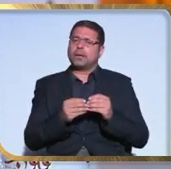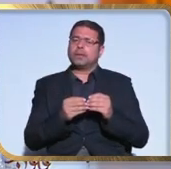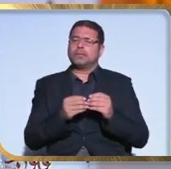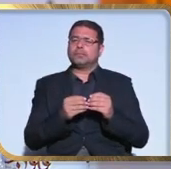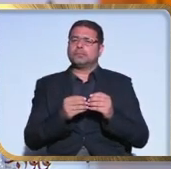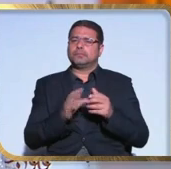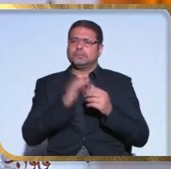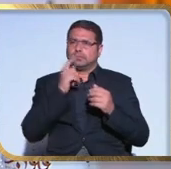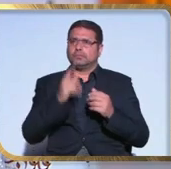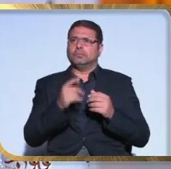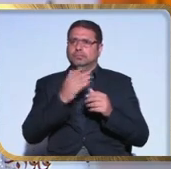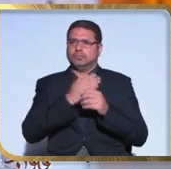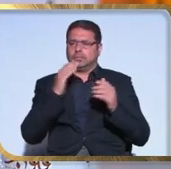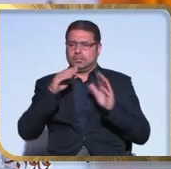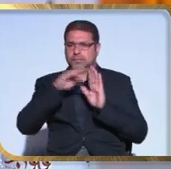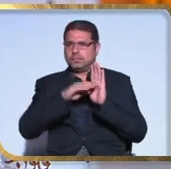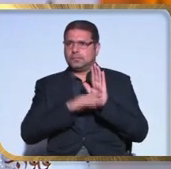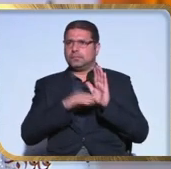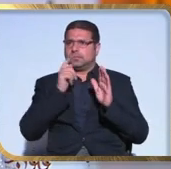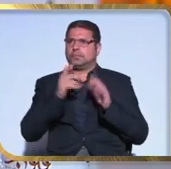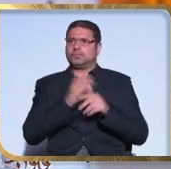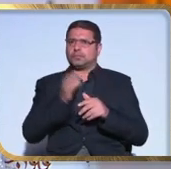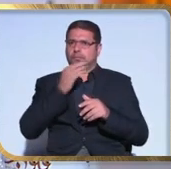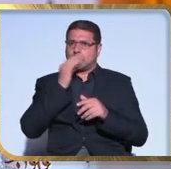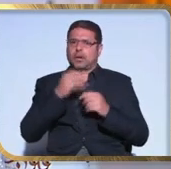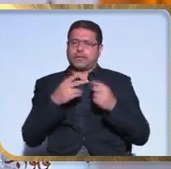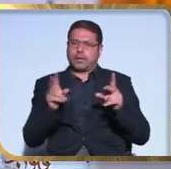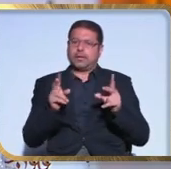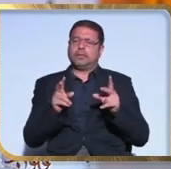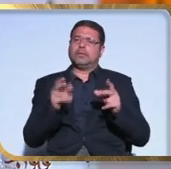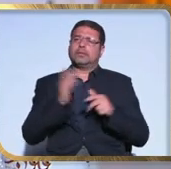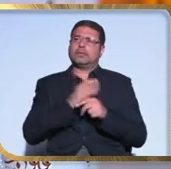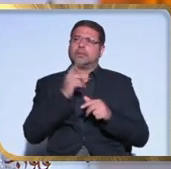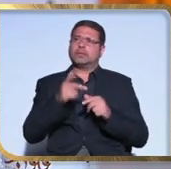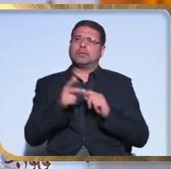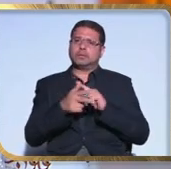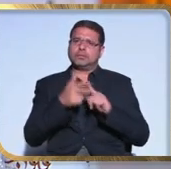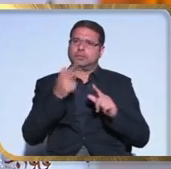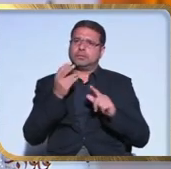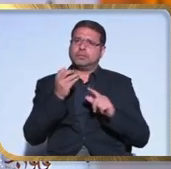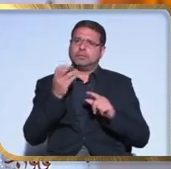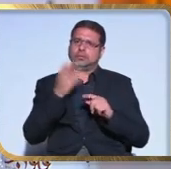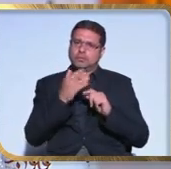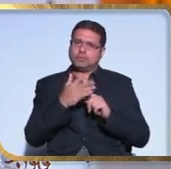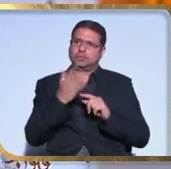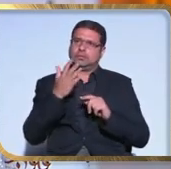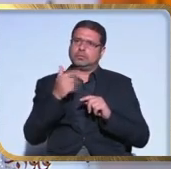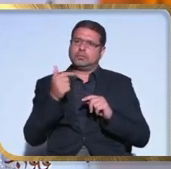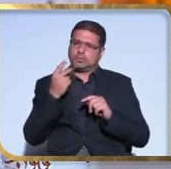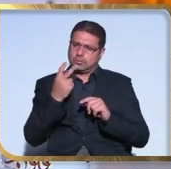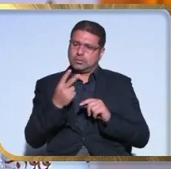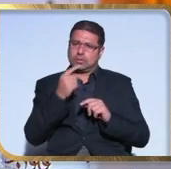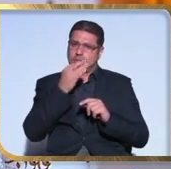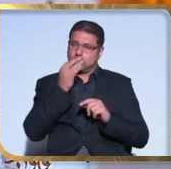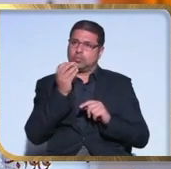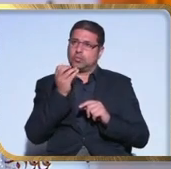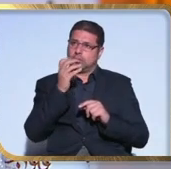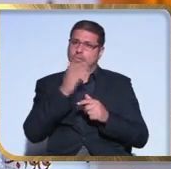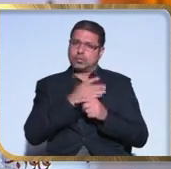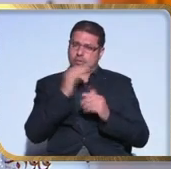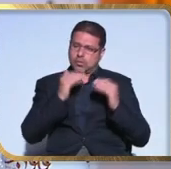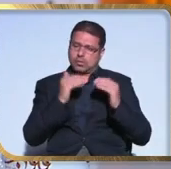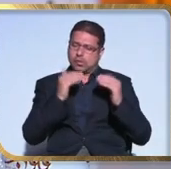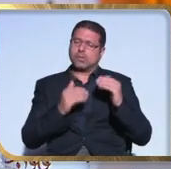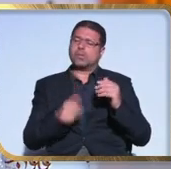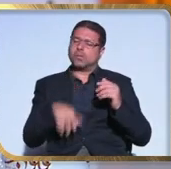مثلا ايه بالاركان على طول يعني مثلا هقرا الفاتحه بدل ثلاث تسبيحات او خمسه او سبعه اعمل تسبيحه القدر